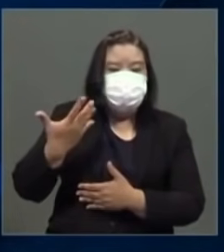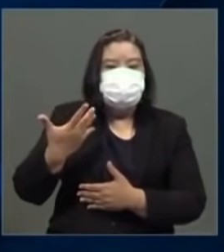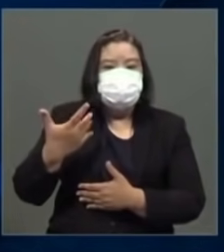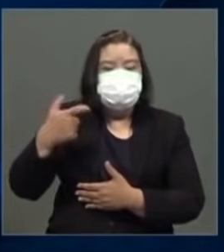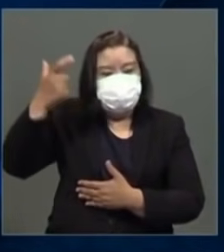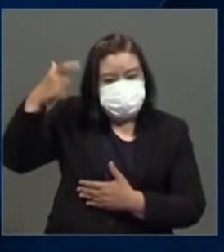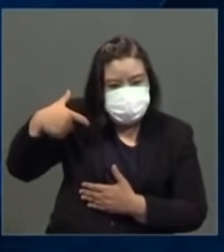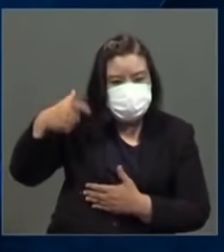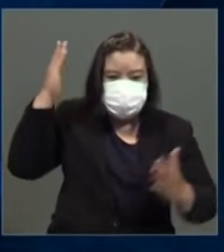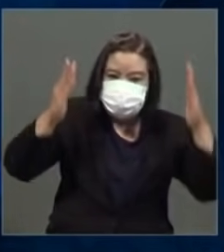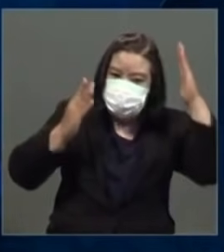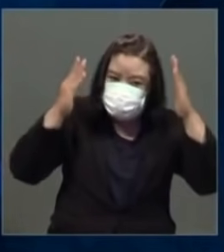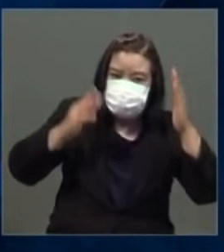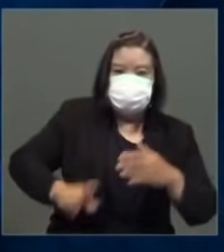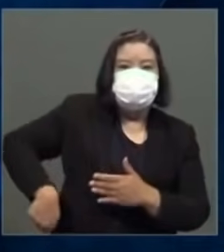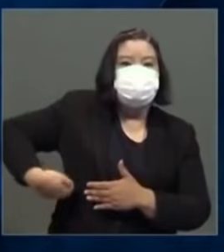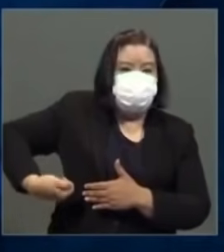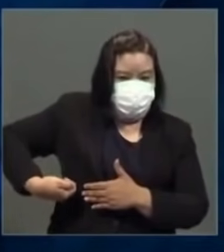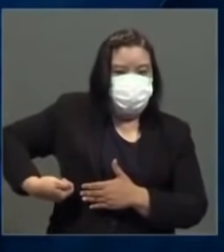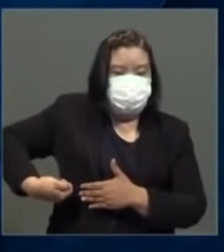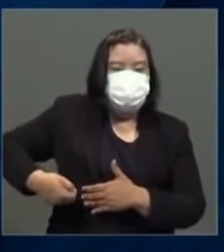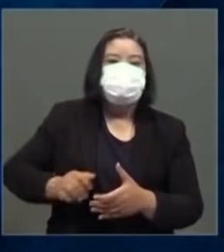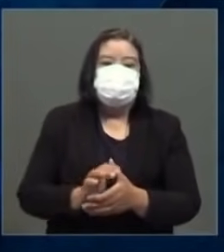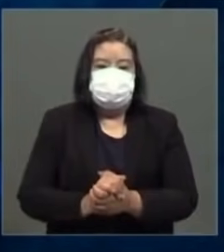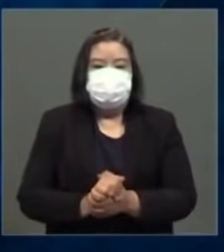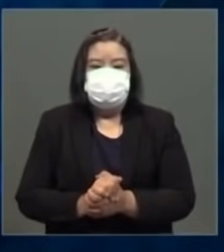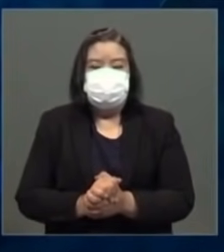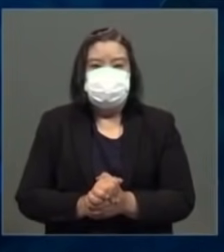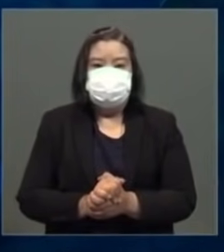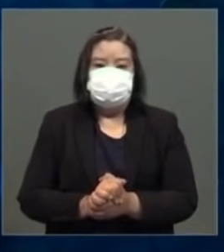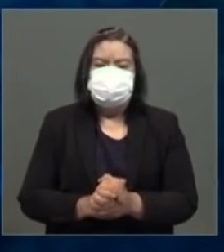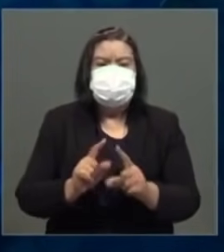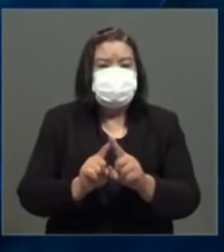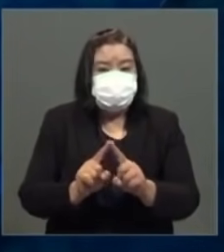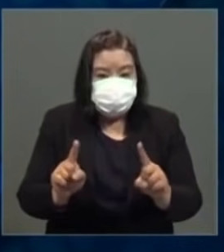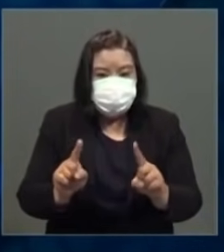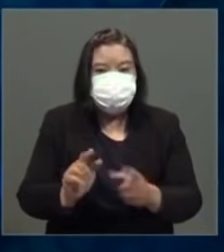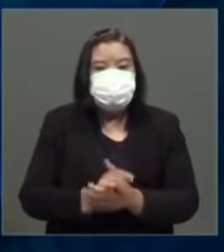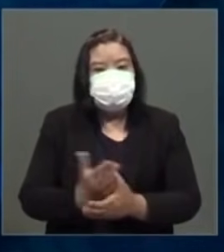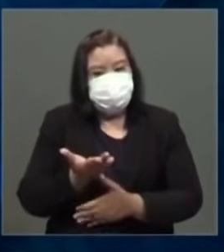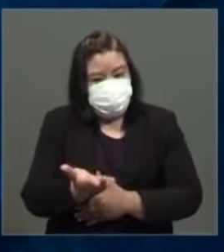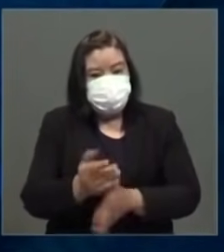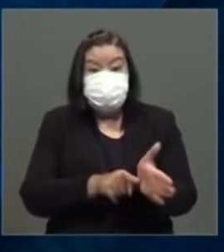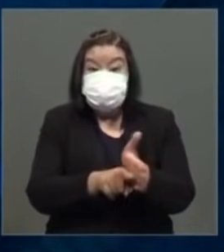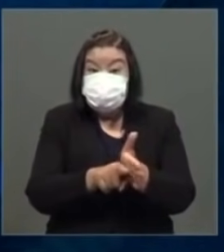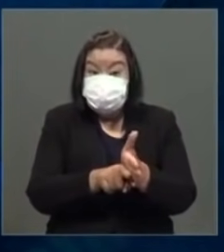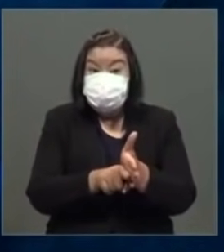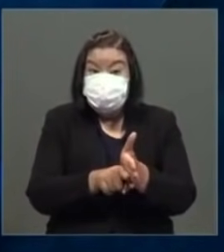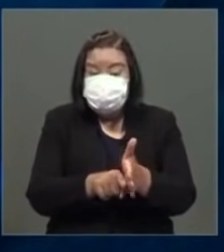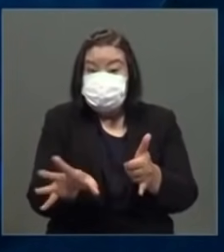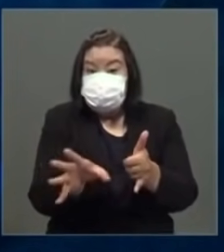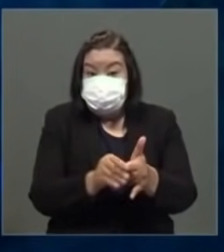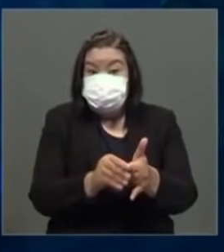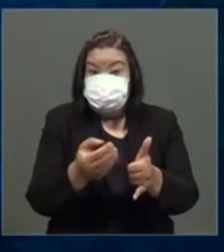ซียแล้วก็กัมพูชานะครับส่วนรูปแบบของการกระจายนะครับเชื้อนะครับทางกรม